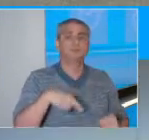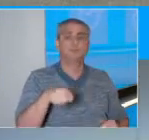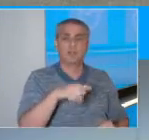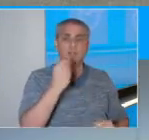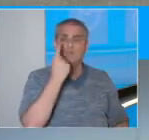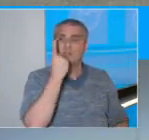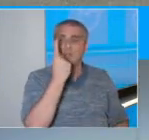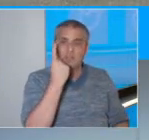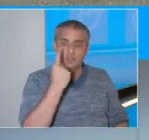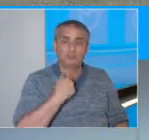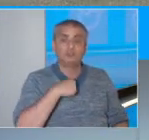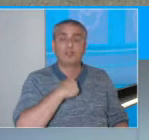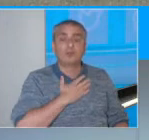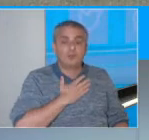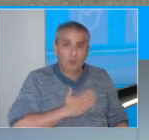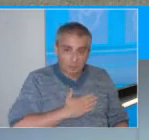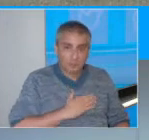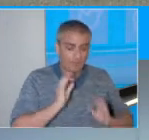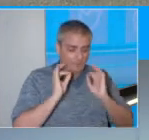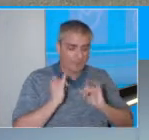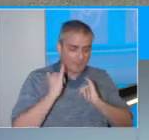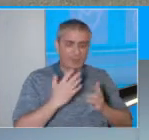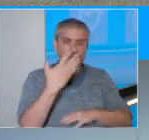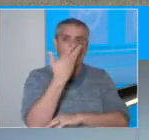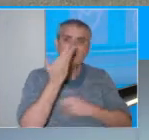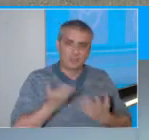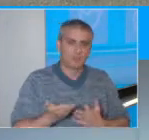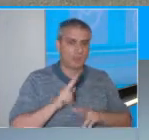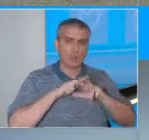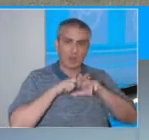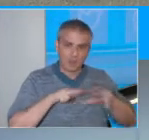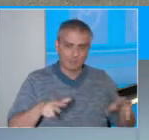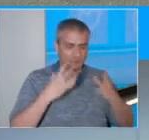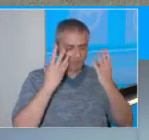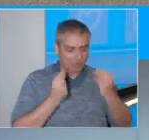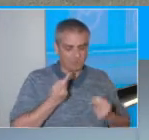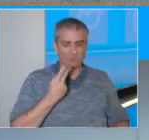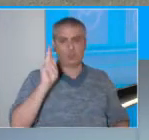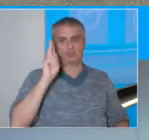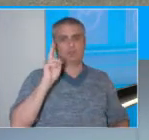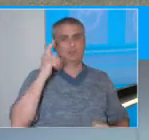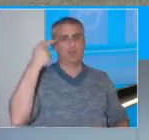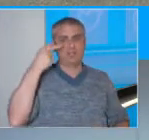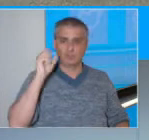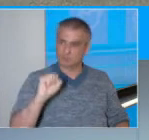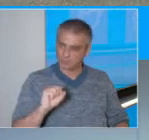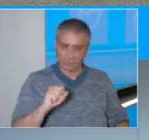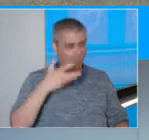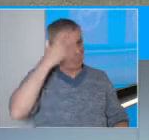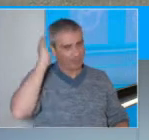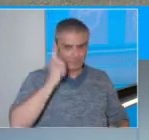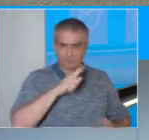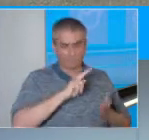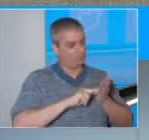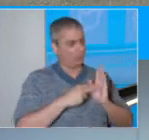ישראל בדבר אחד, שאנחנו רוצים באמת להביא את המדינה הזאת למצב טוב יותר. גדעון סער, לפיד,